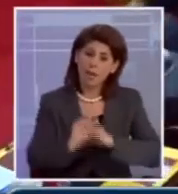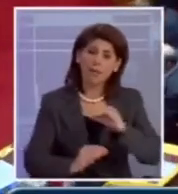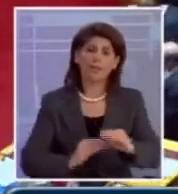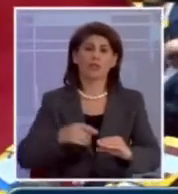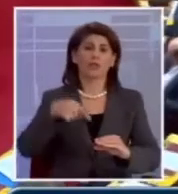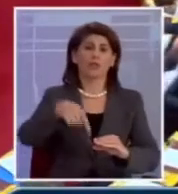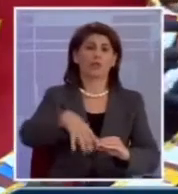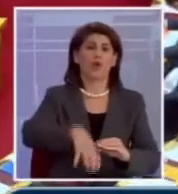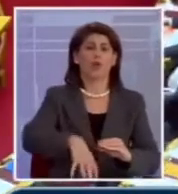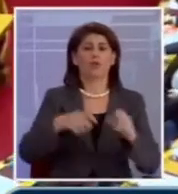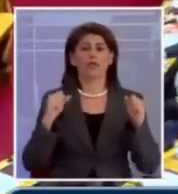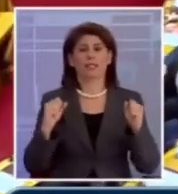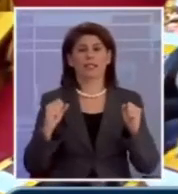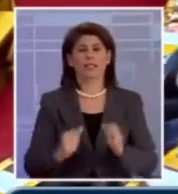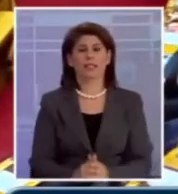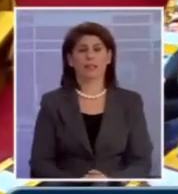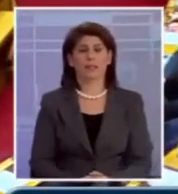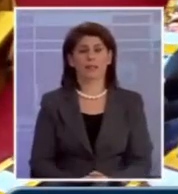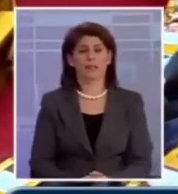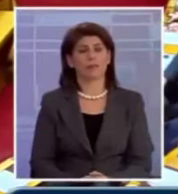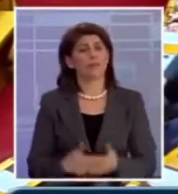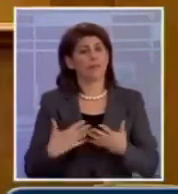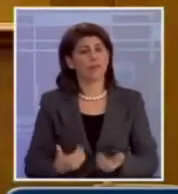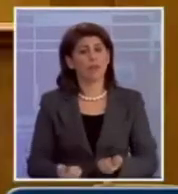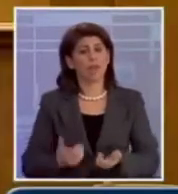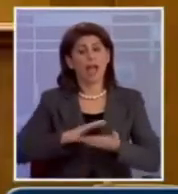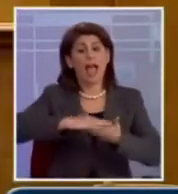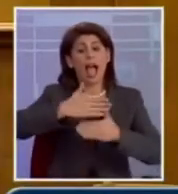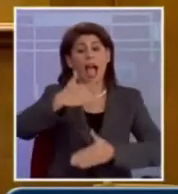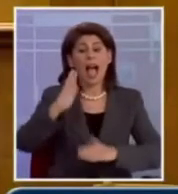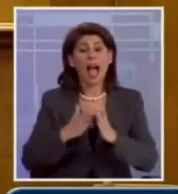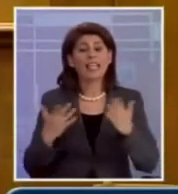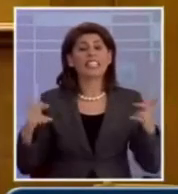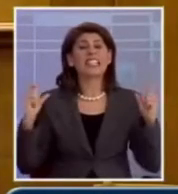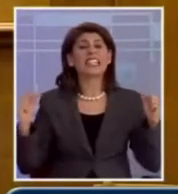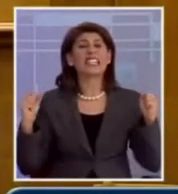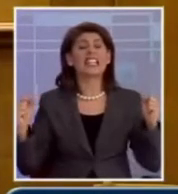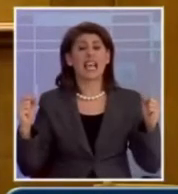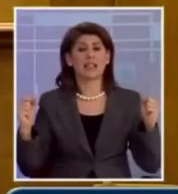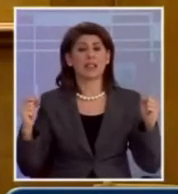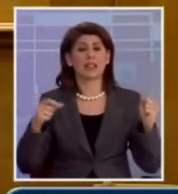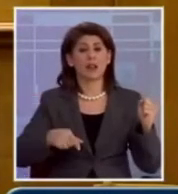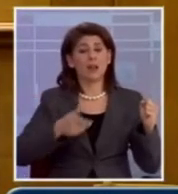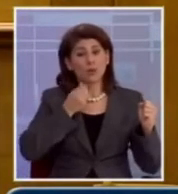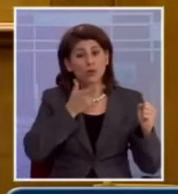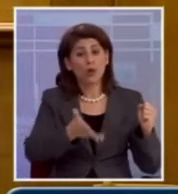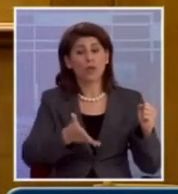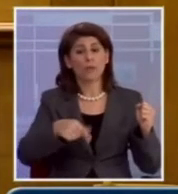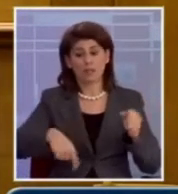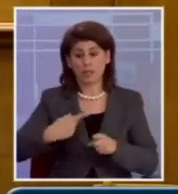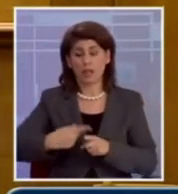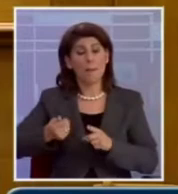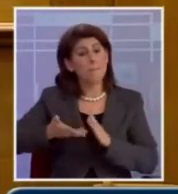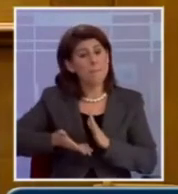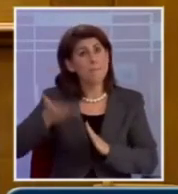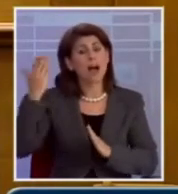χώρο της υγείας. Να αξιοποιήσουμε το χάρτη της υγείας, για τον οποίο ξόδεψε ο ελληνικός λαός πάνω